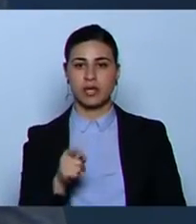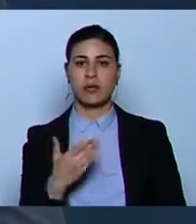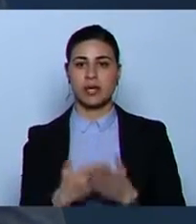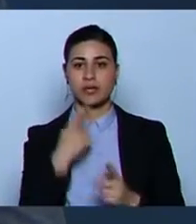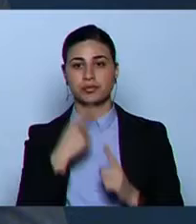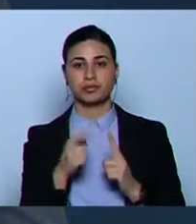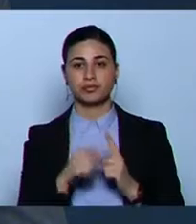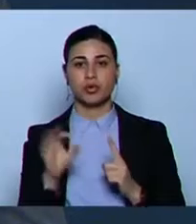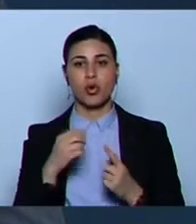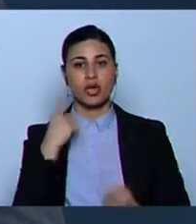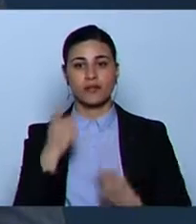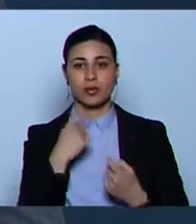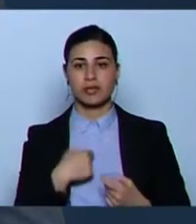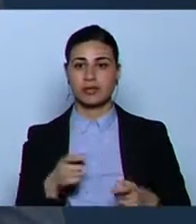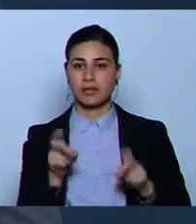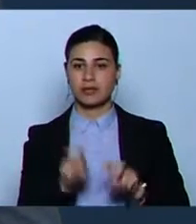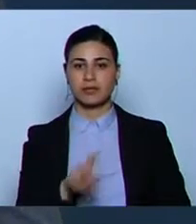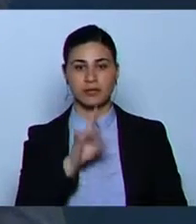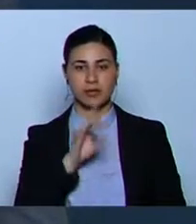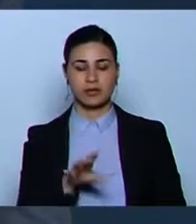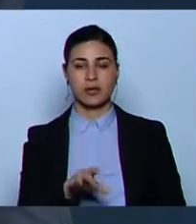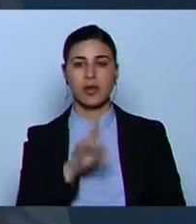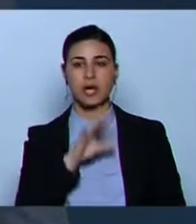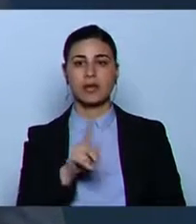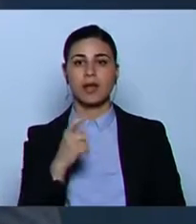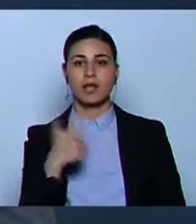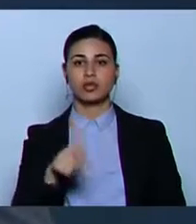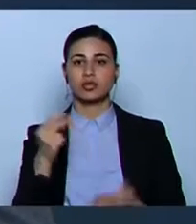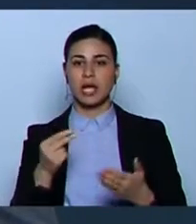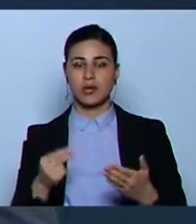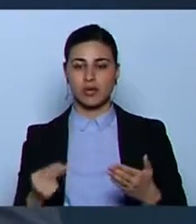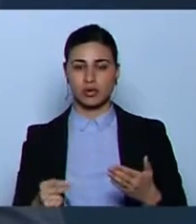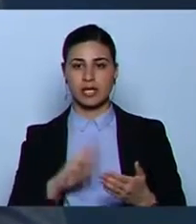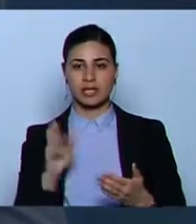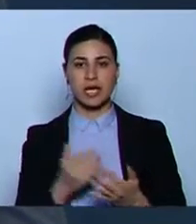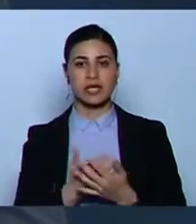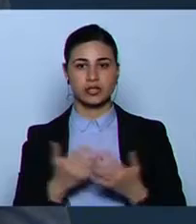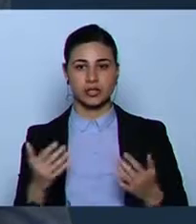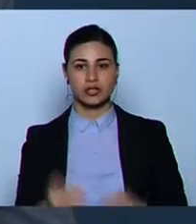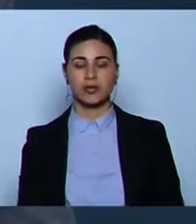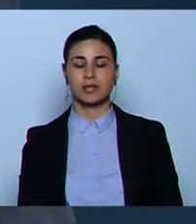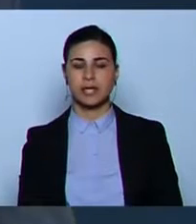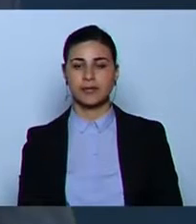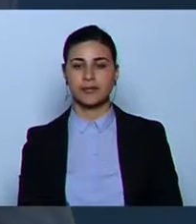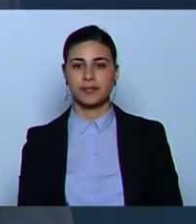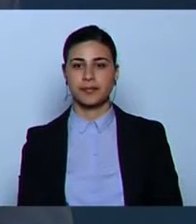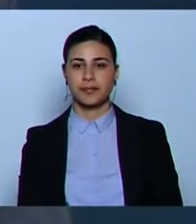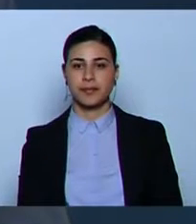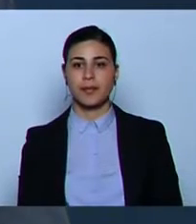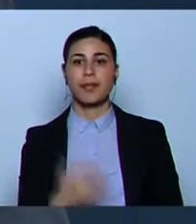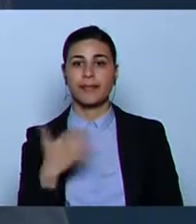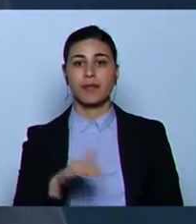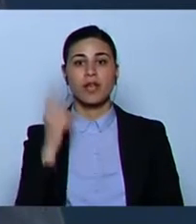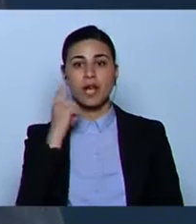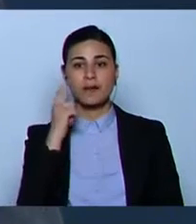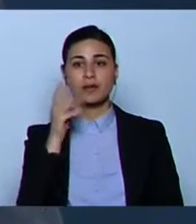ამ ინფორმაციას, დღეს ჩვენ ახალ ვიჩდებოდით. არ იქნებოდა 120 ხელმოწერა და ასე შემდეგ. და უკვე ჩვენ გავიგებდით